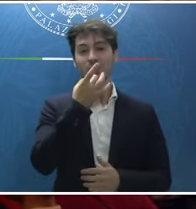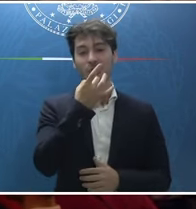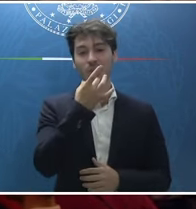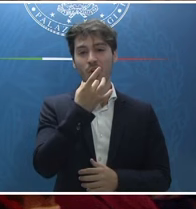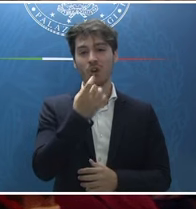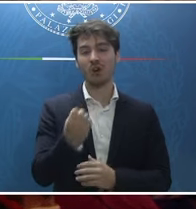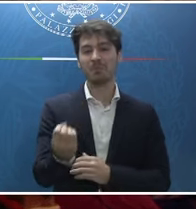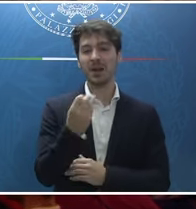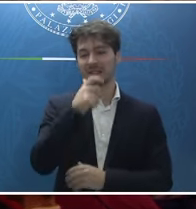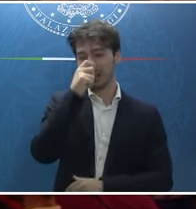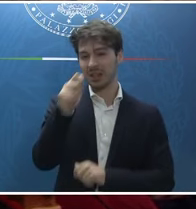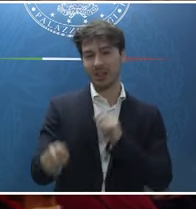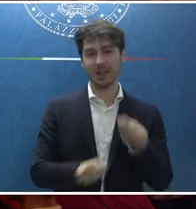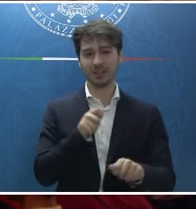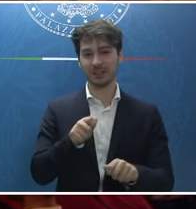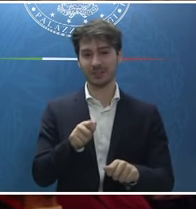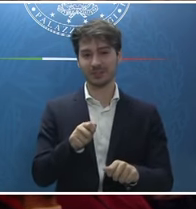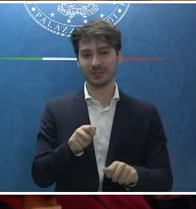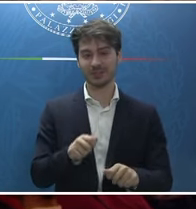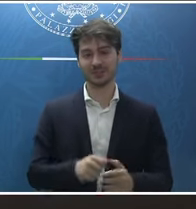maestra dell'inganno.